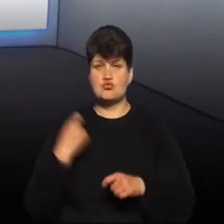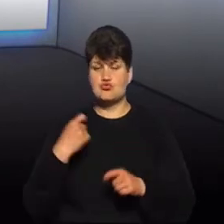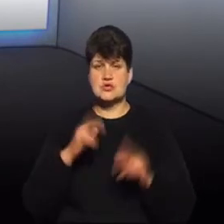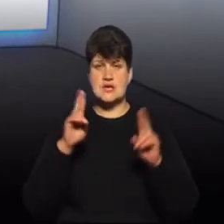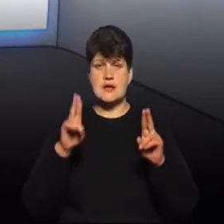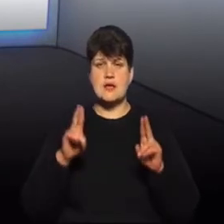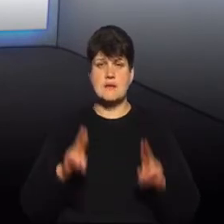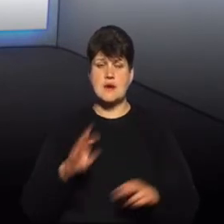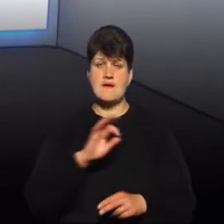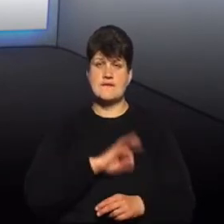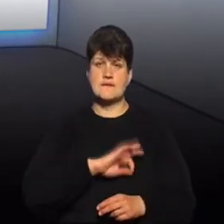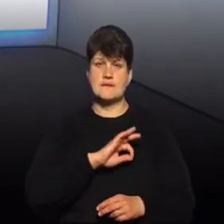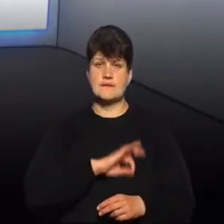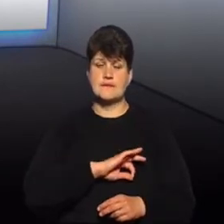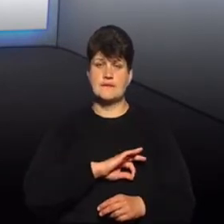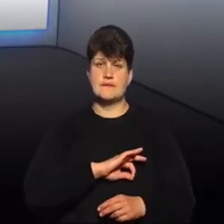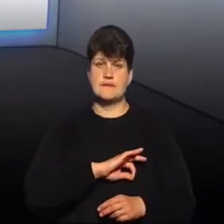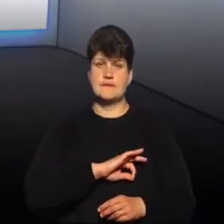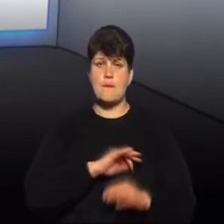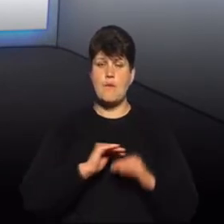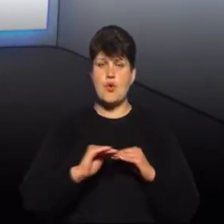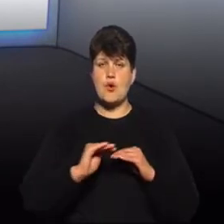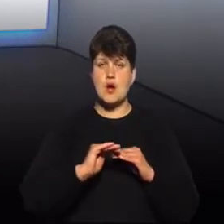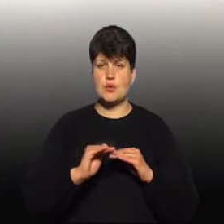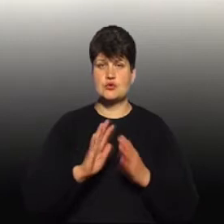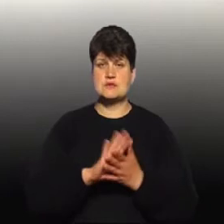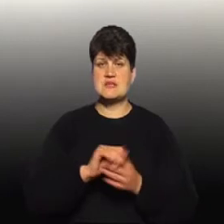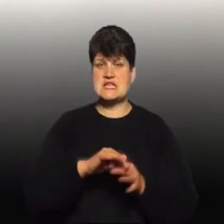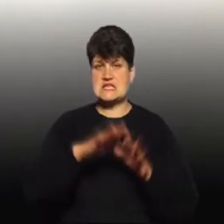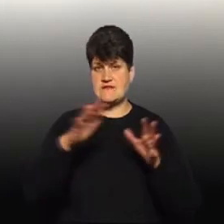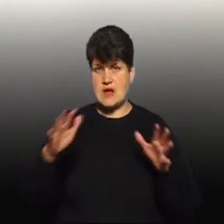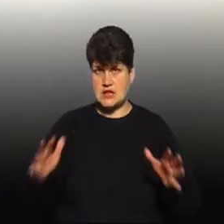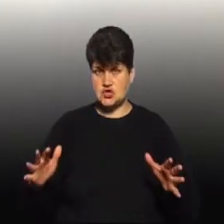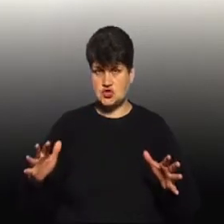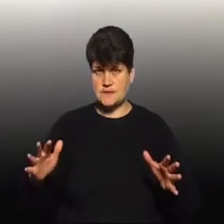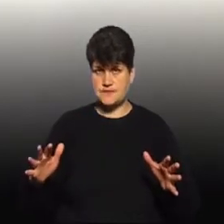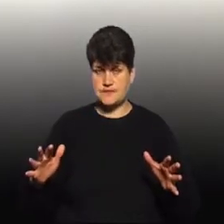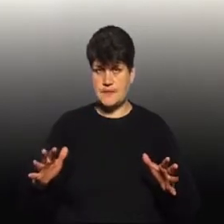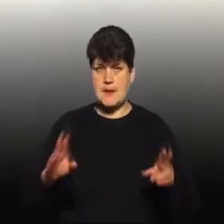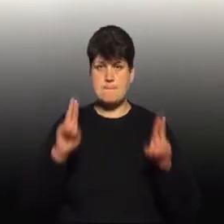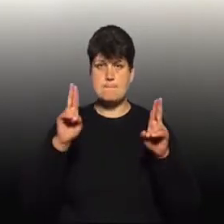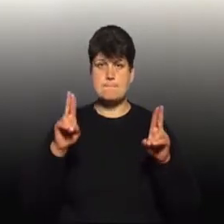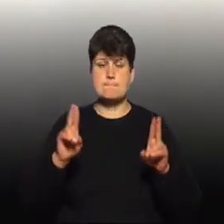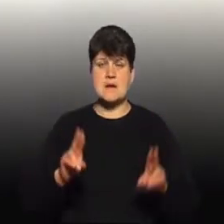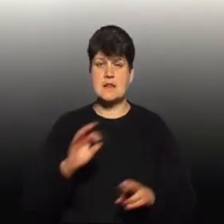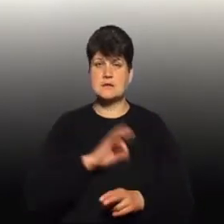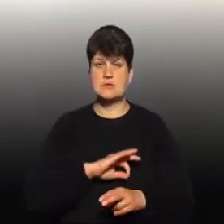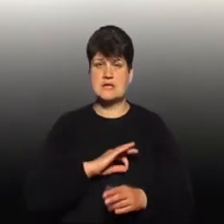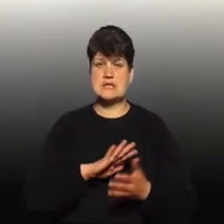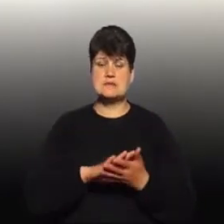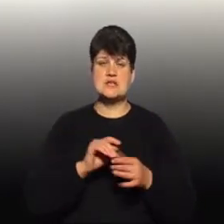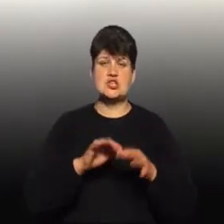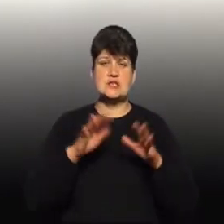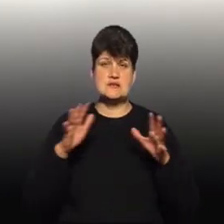експлуатації самого полігону сміттєзвалища. Самі правила експлуатації сміттєзвалища, вони